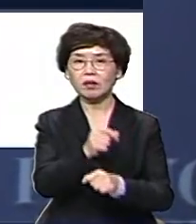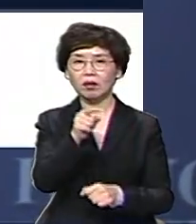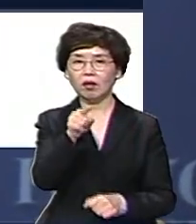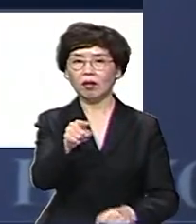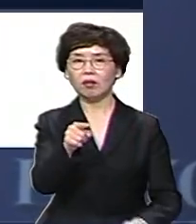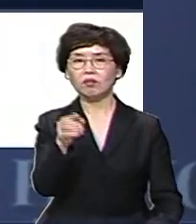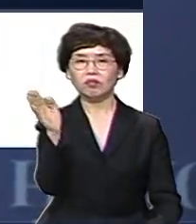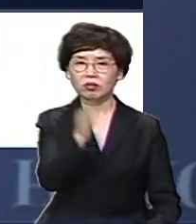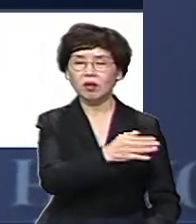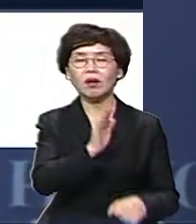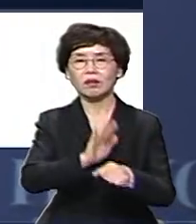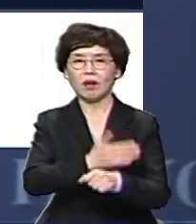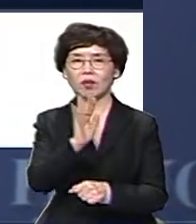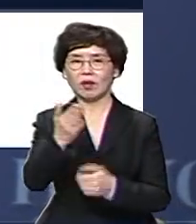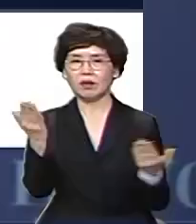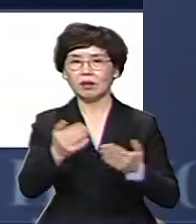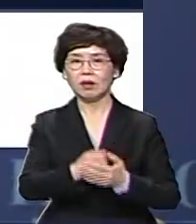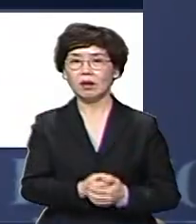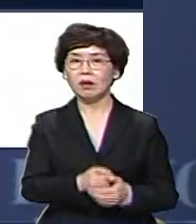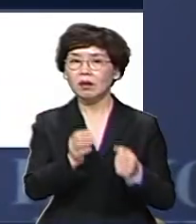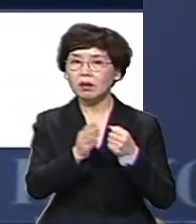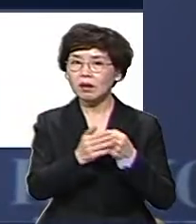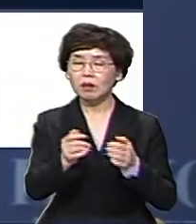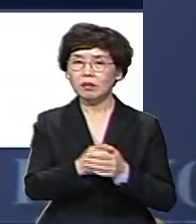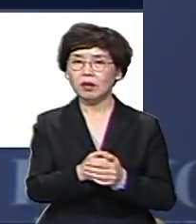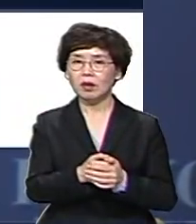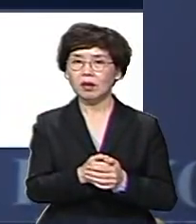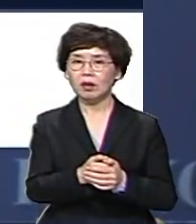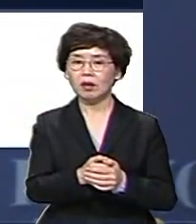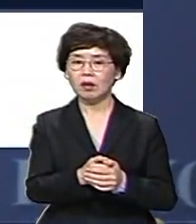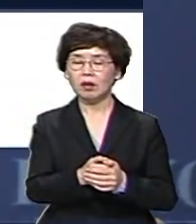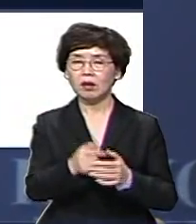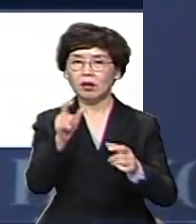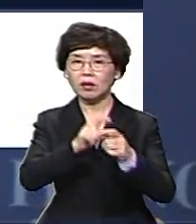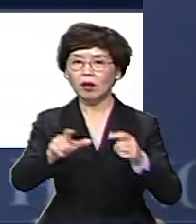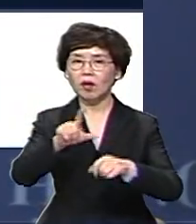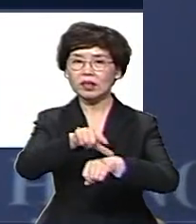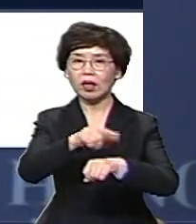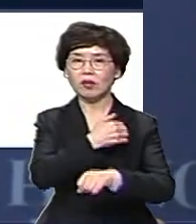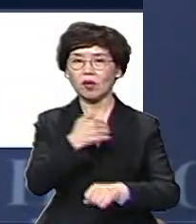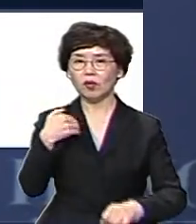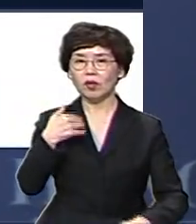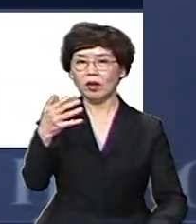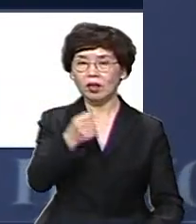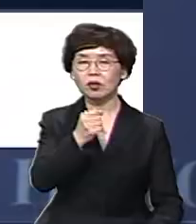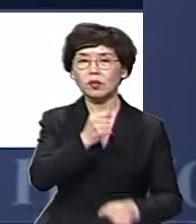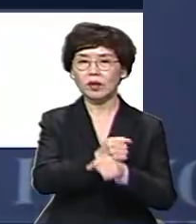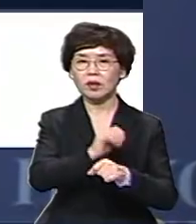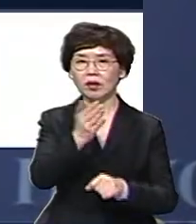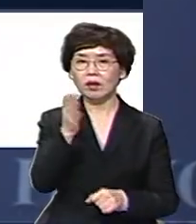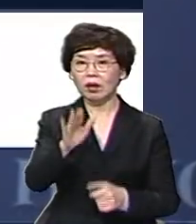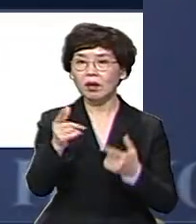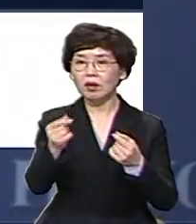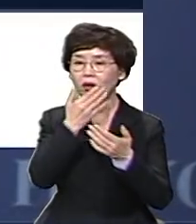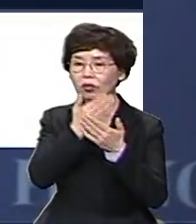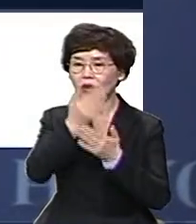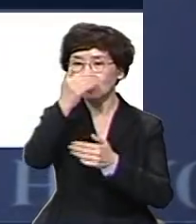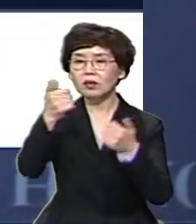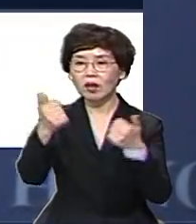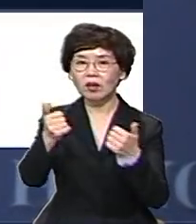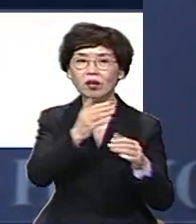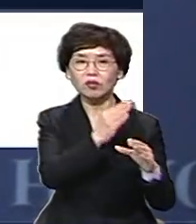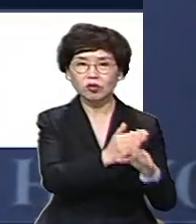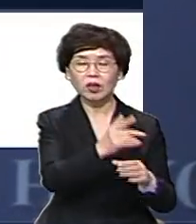정상회담 도중에 중요한 시간에 그런 청문회를 한다는 것은 있을 수 없는 일입니다. 그렇기 때문에 더 시간은 좀 여유를